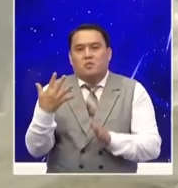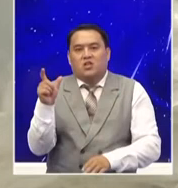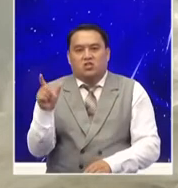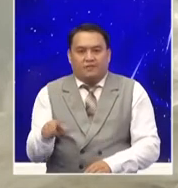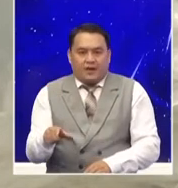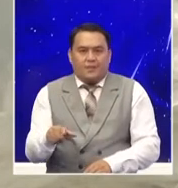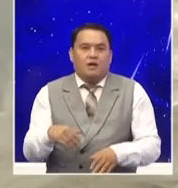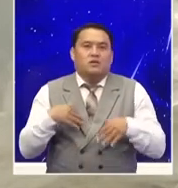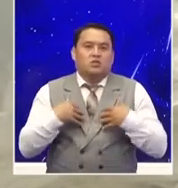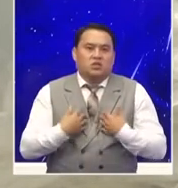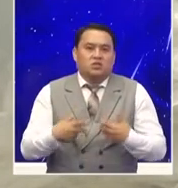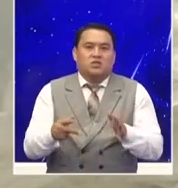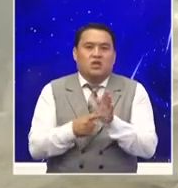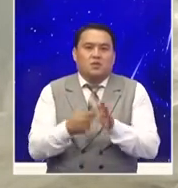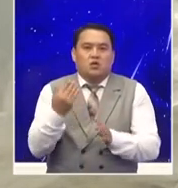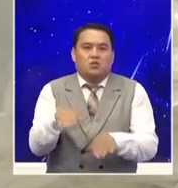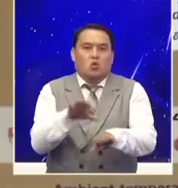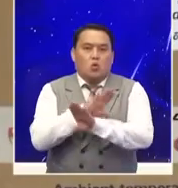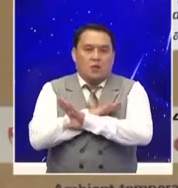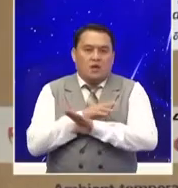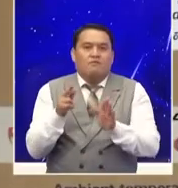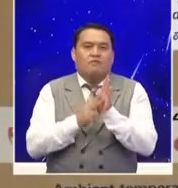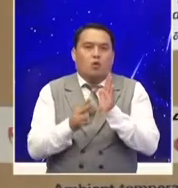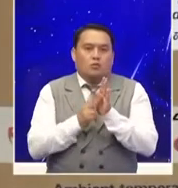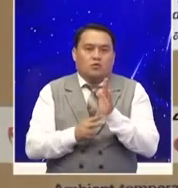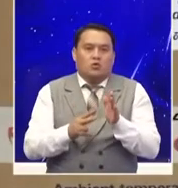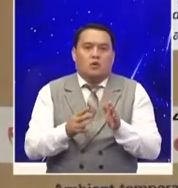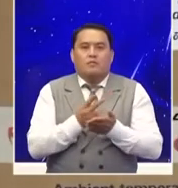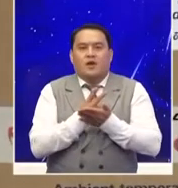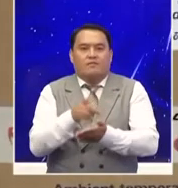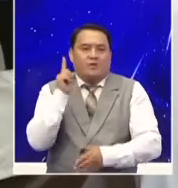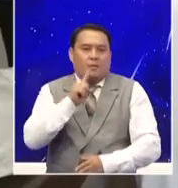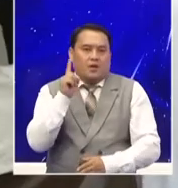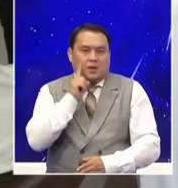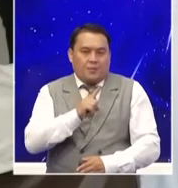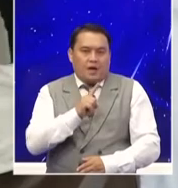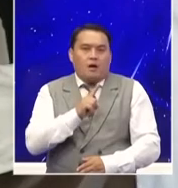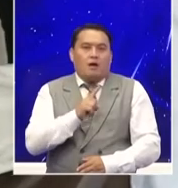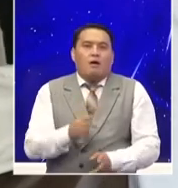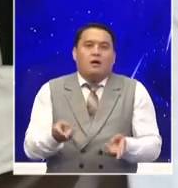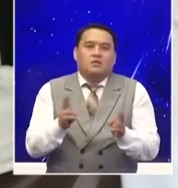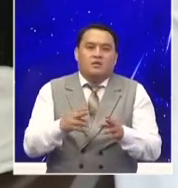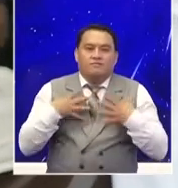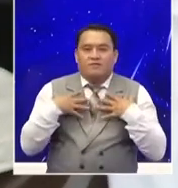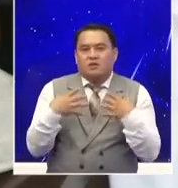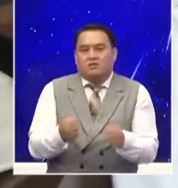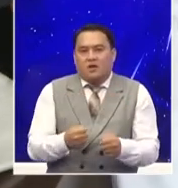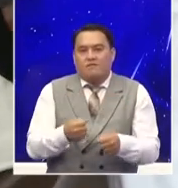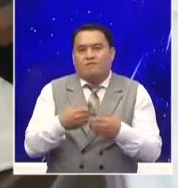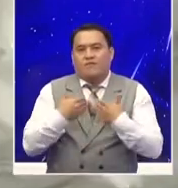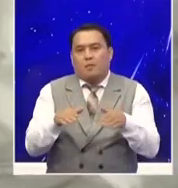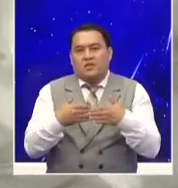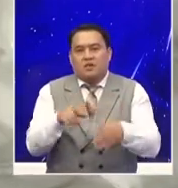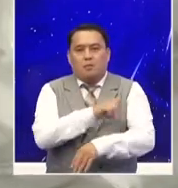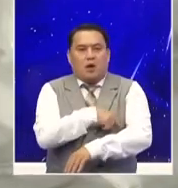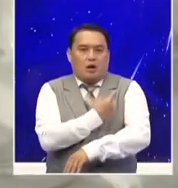885 человек. К сожалению, 7 из них скончались, 80 находятся в провизорном госпитале. Остальные выздоровели и выписаны из